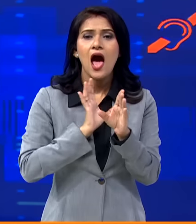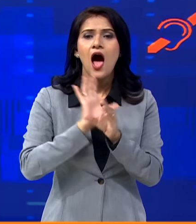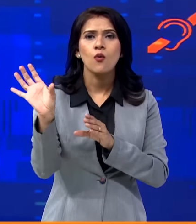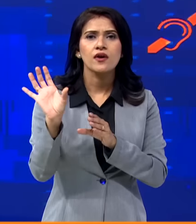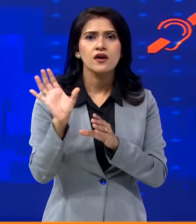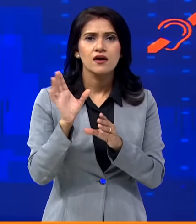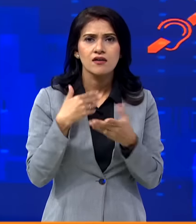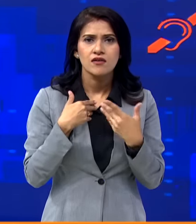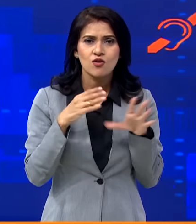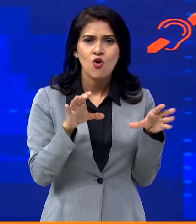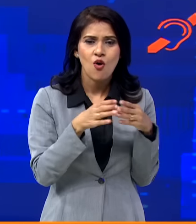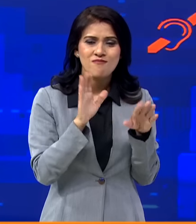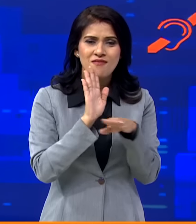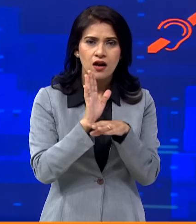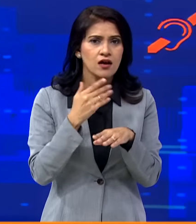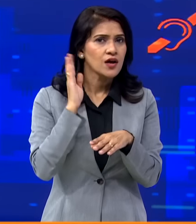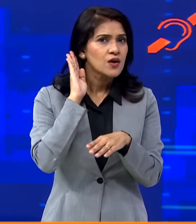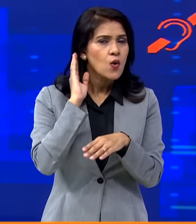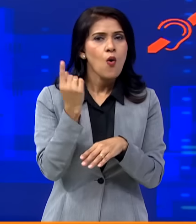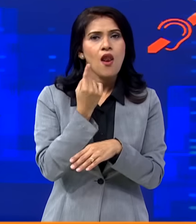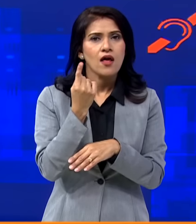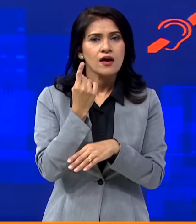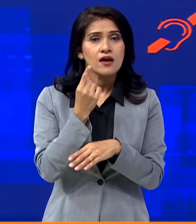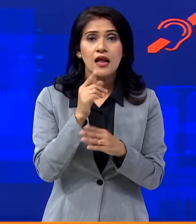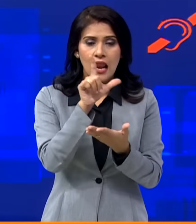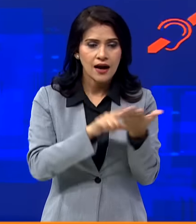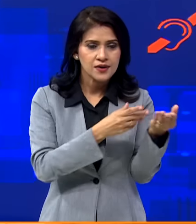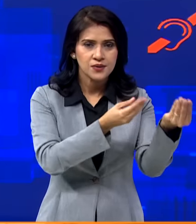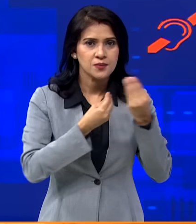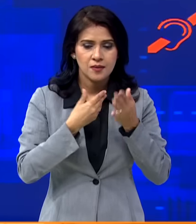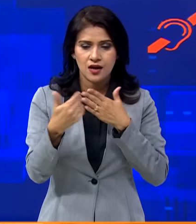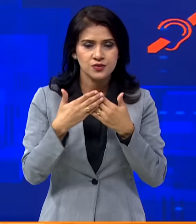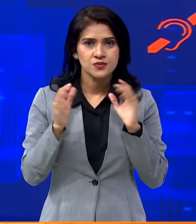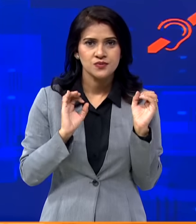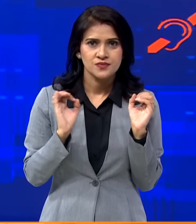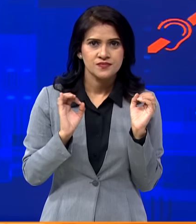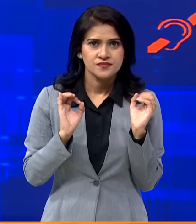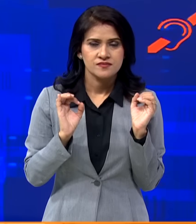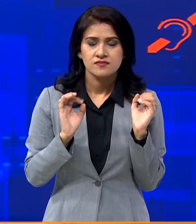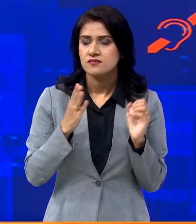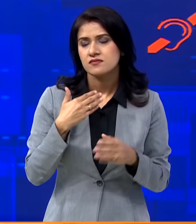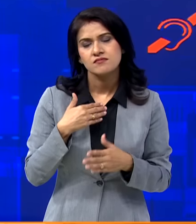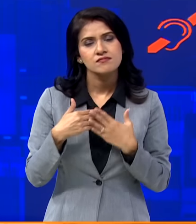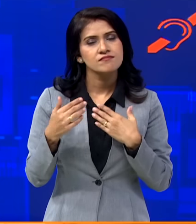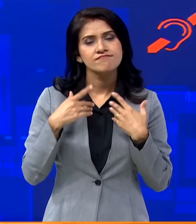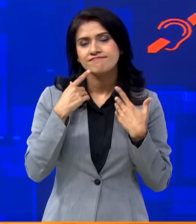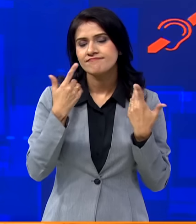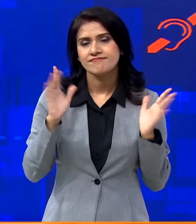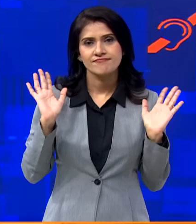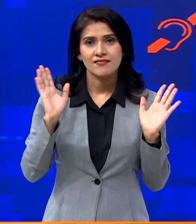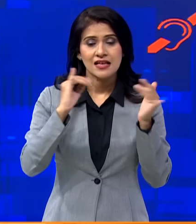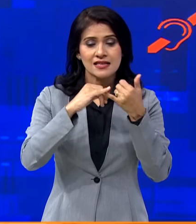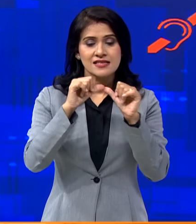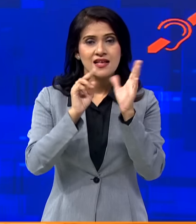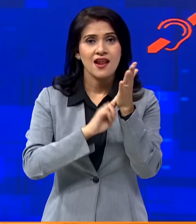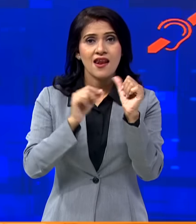पार्टी से निकाल दिया गया है रजत जी सनातन जिंदा रहना चाहिए